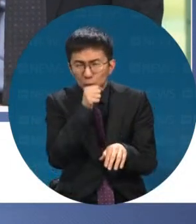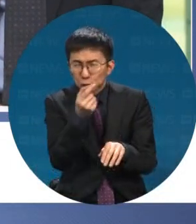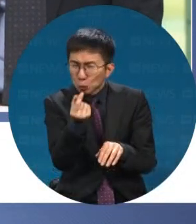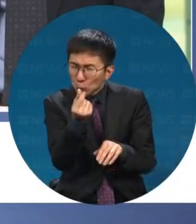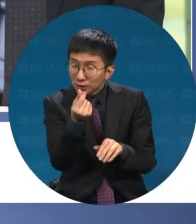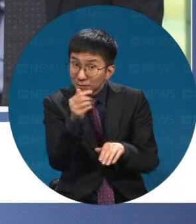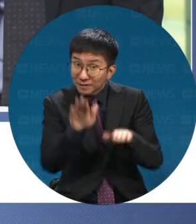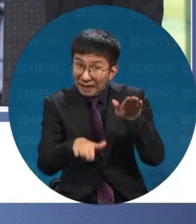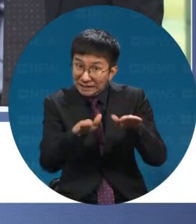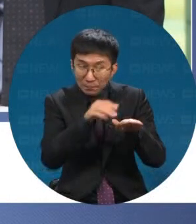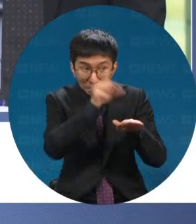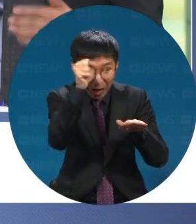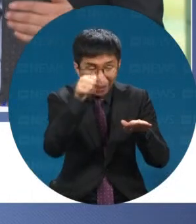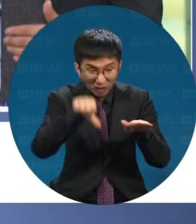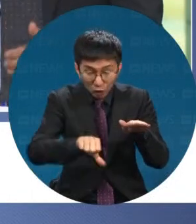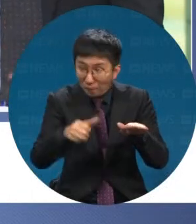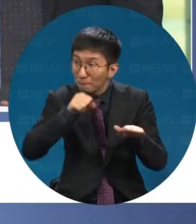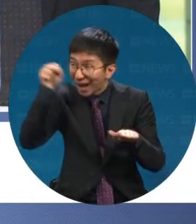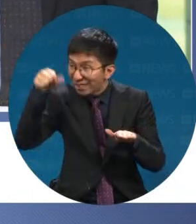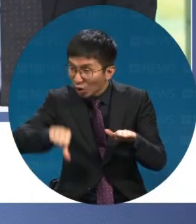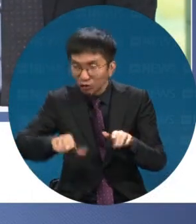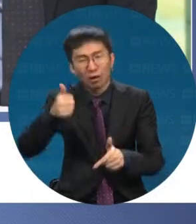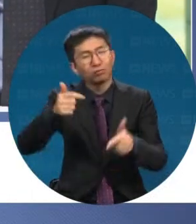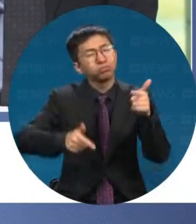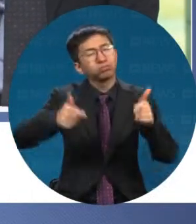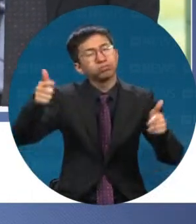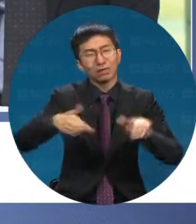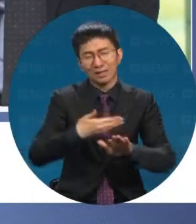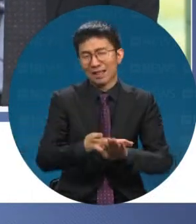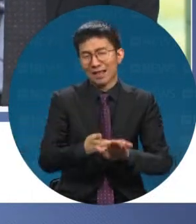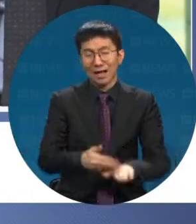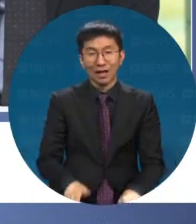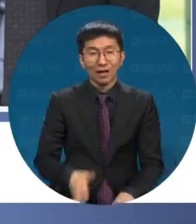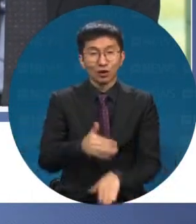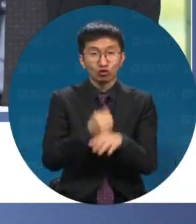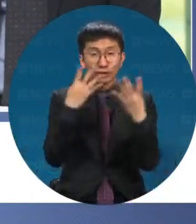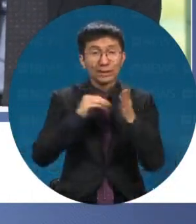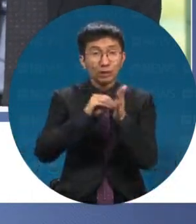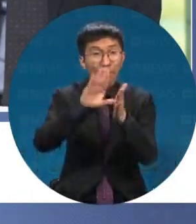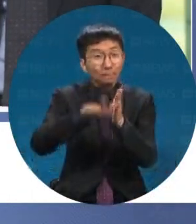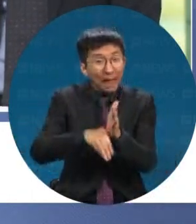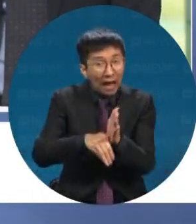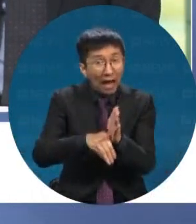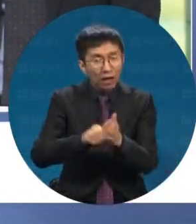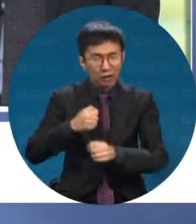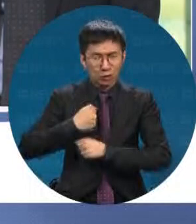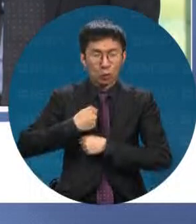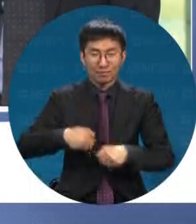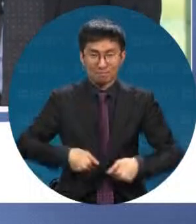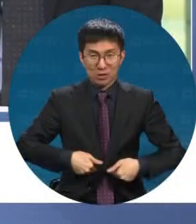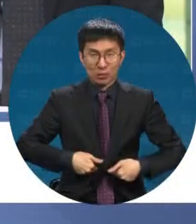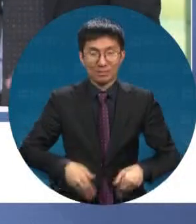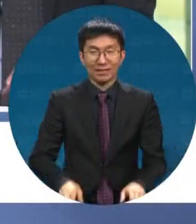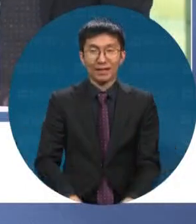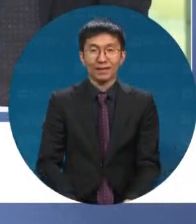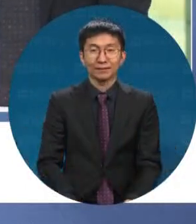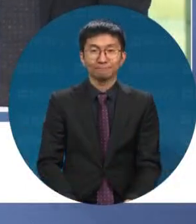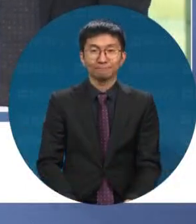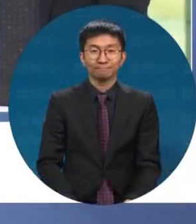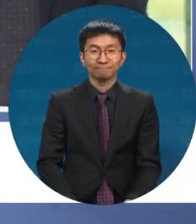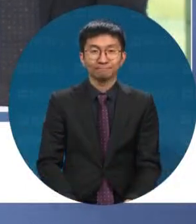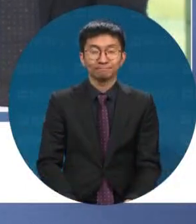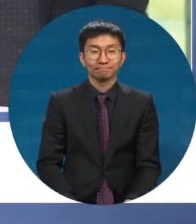점수에서 학생들이 합불이 달라질 수 있기 때문에 지원 전략을 세우는 데 있어서 상당히 좀 심사숙고를 해야 되지 않을까라고 예상을